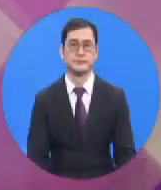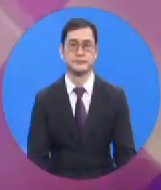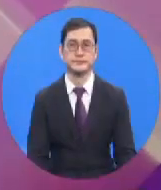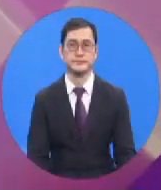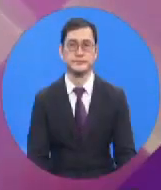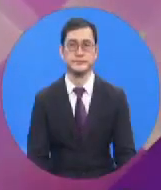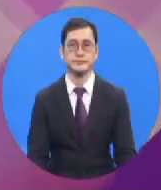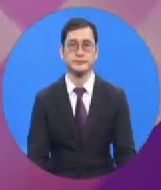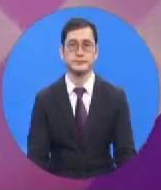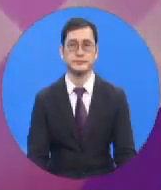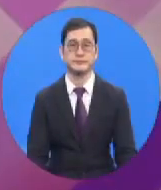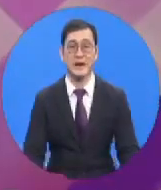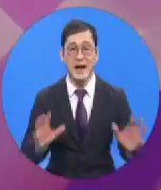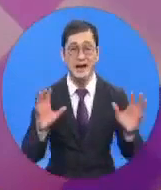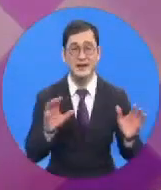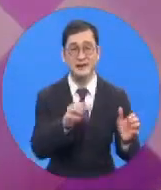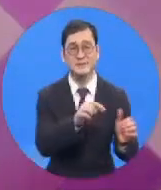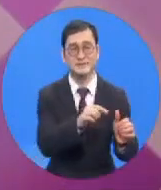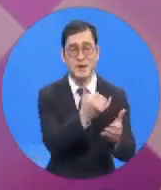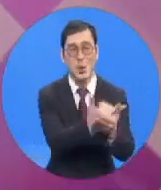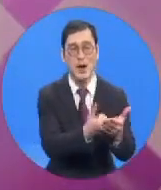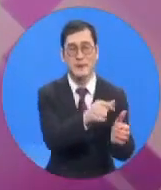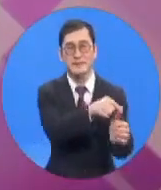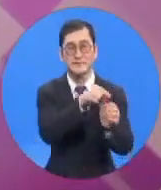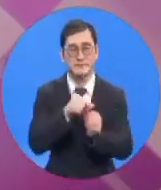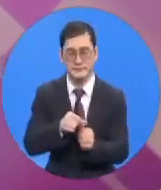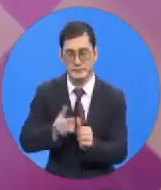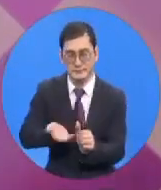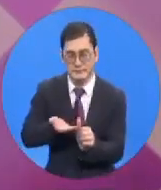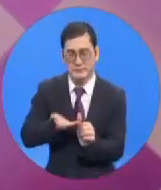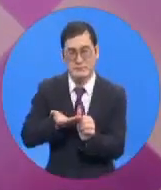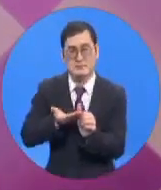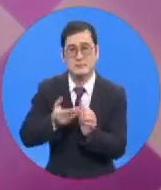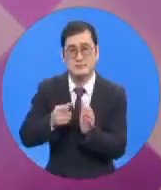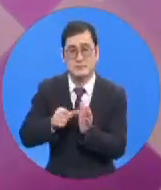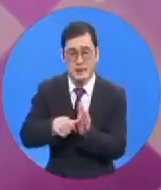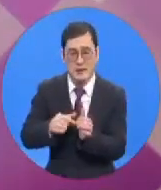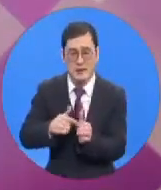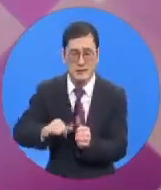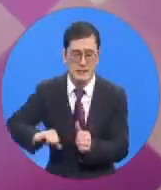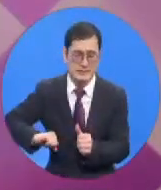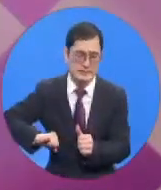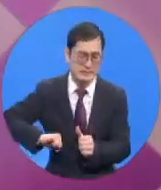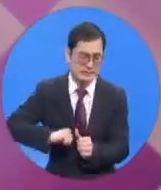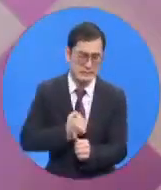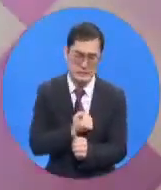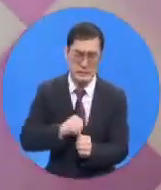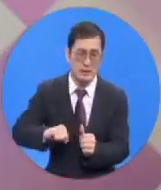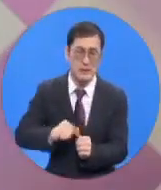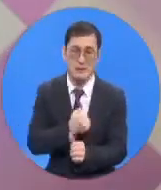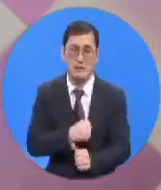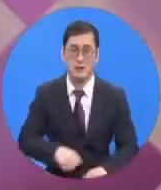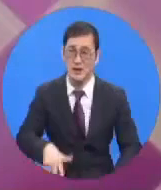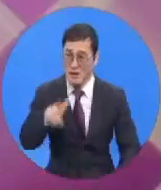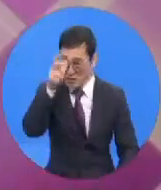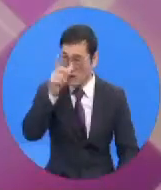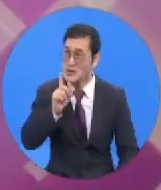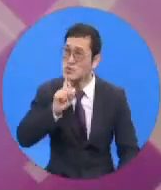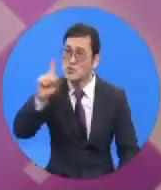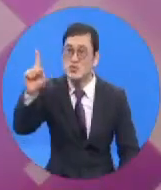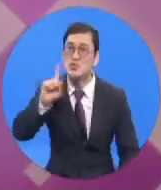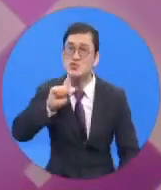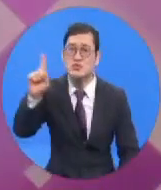네, 입양 직후부터 지속적인 학대로 결국 정인이가 숨지기까지 참 많은 기회가 있었는데 결국은 구하지